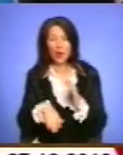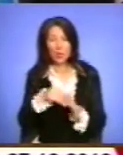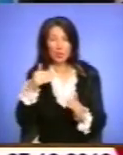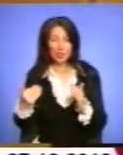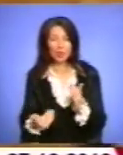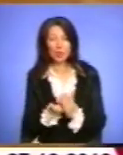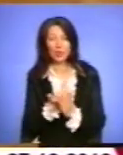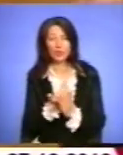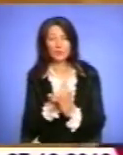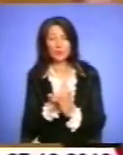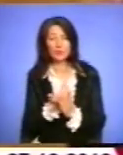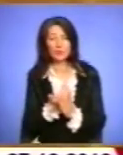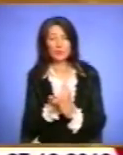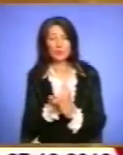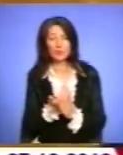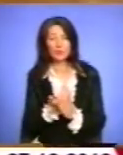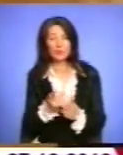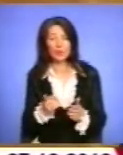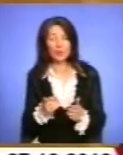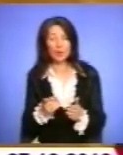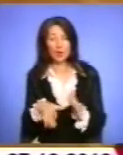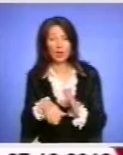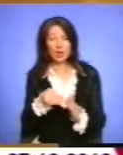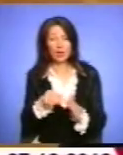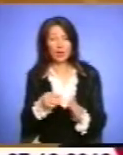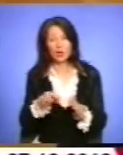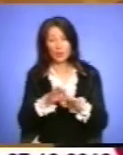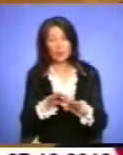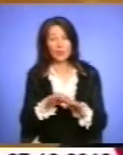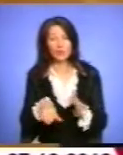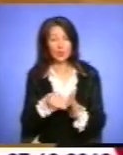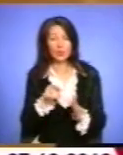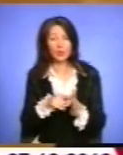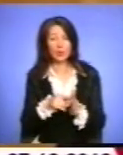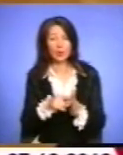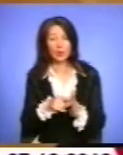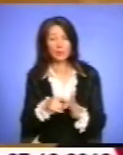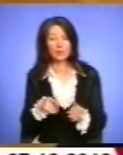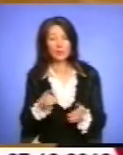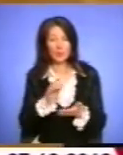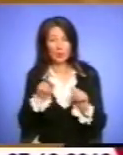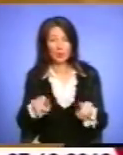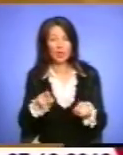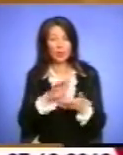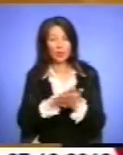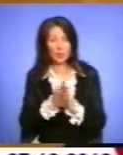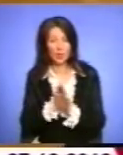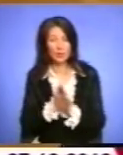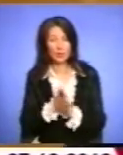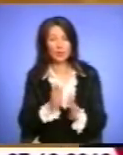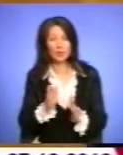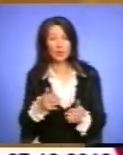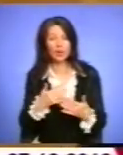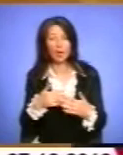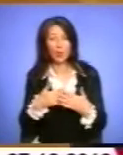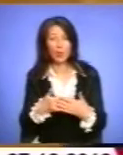нових. Йдемо достроково перевибори і крапка. А ви сідаємо і домовляємося. Але це має бути публічно,